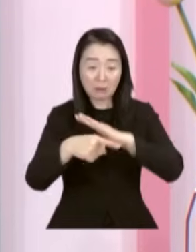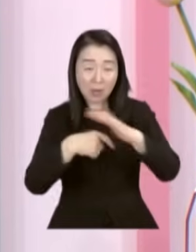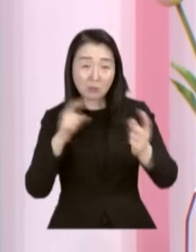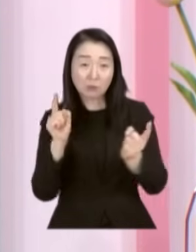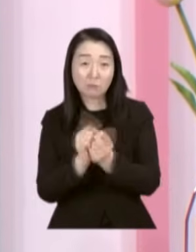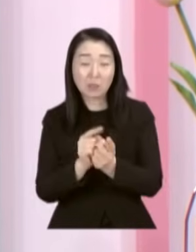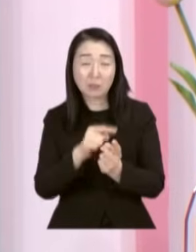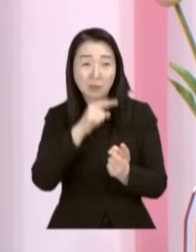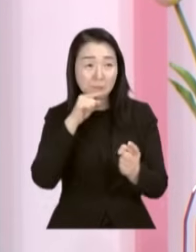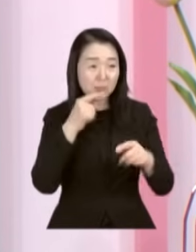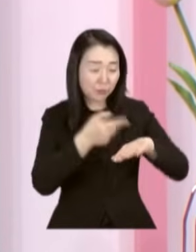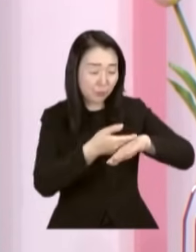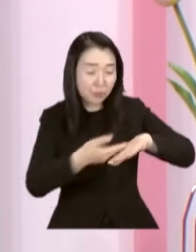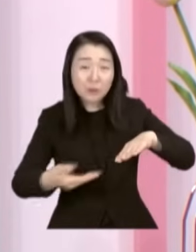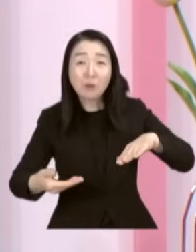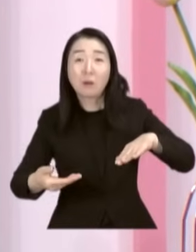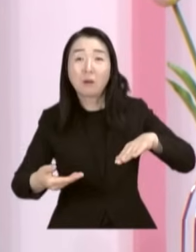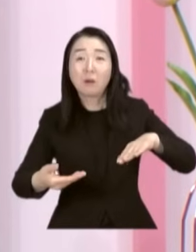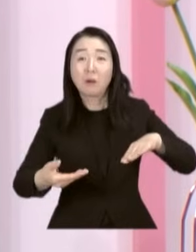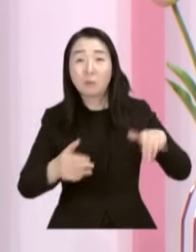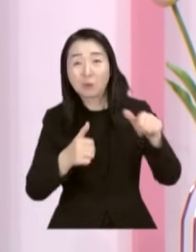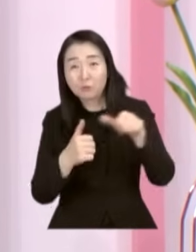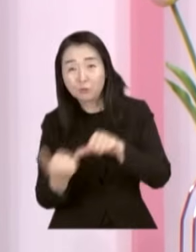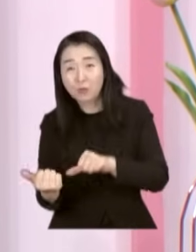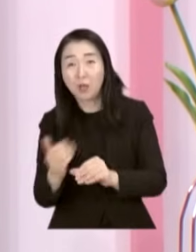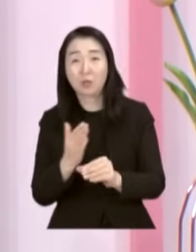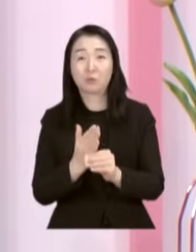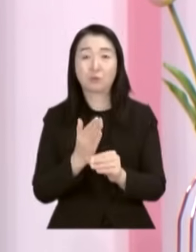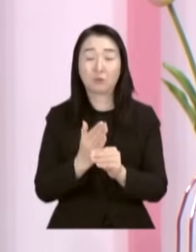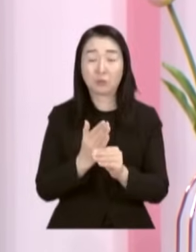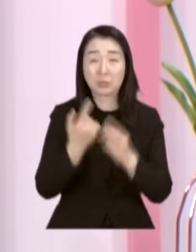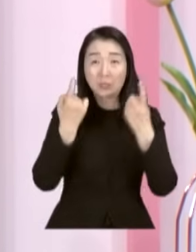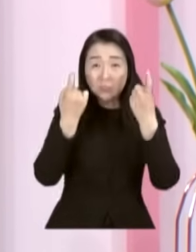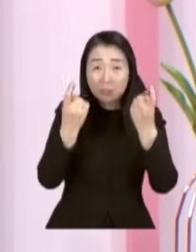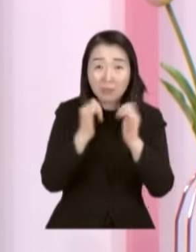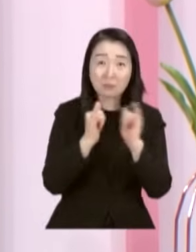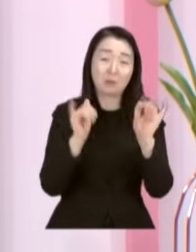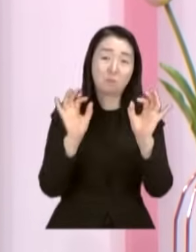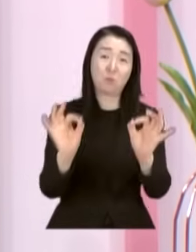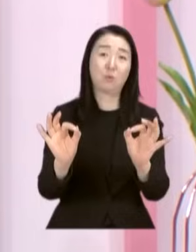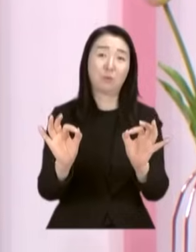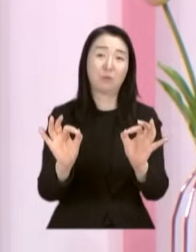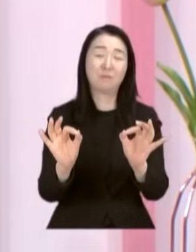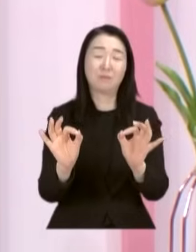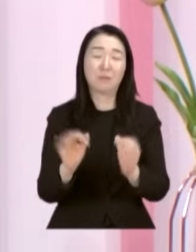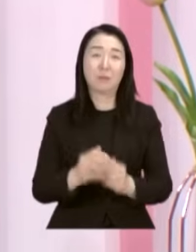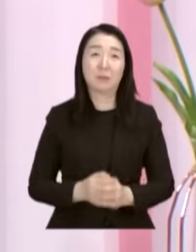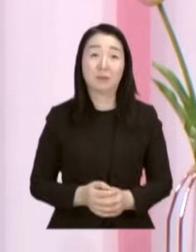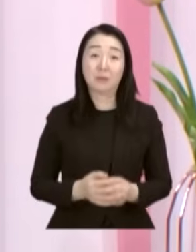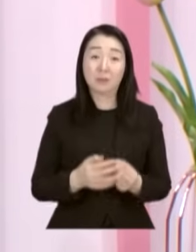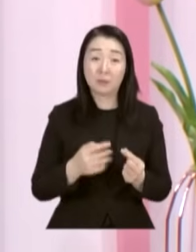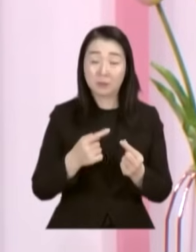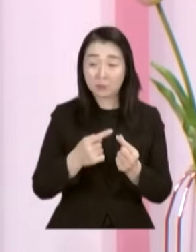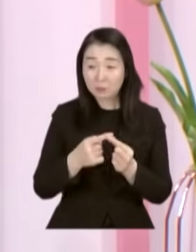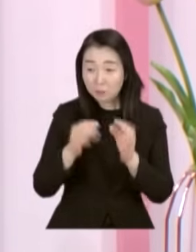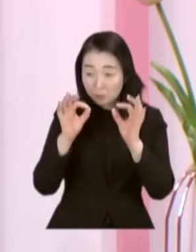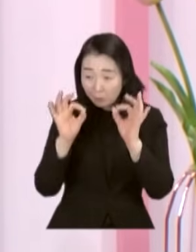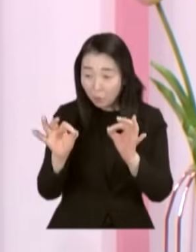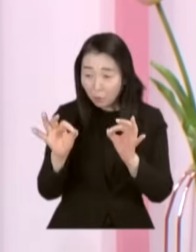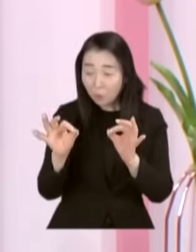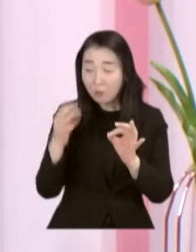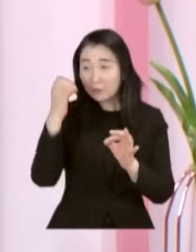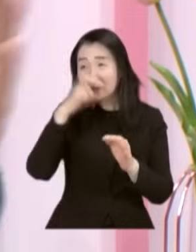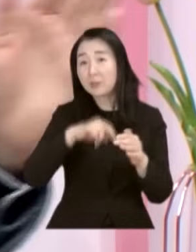강도를 만나 피를 흘려 거반 반 죽어가고 있는 나그네가 보여. 첫 번째 그를